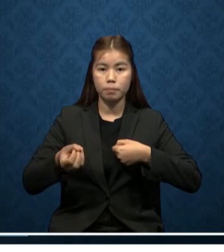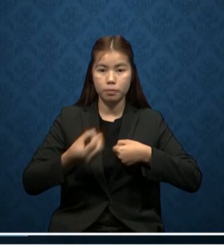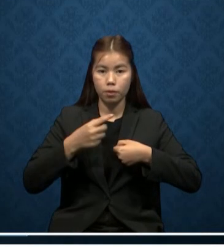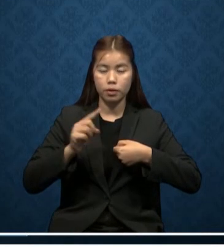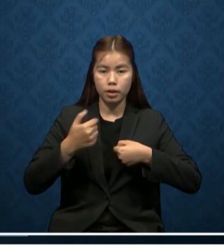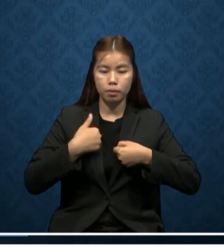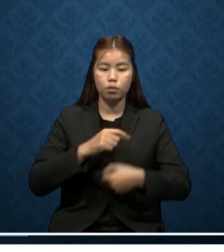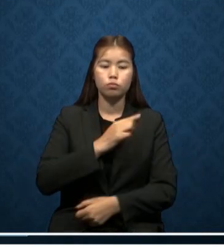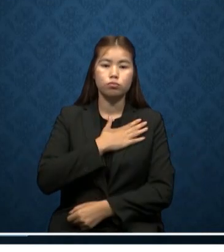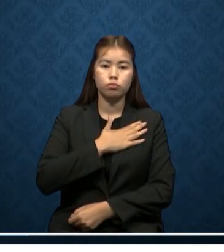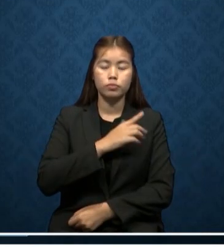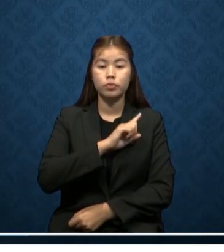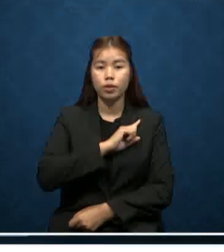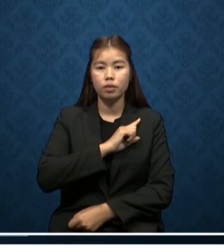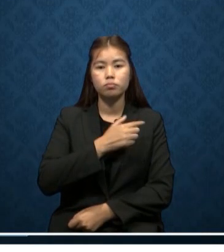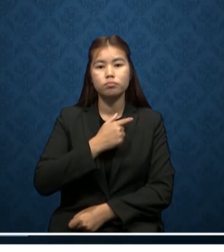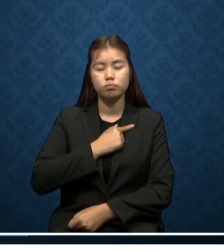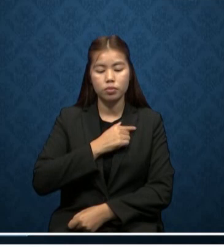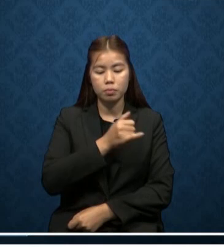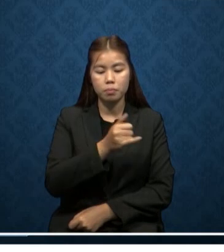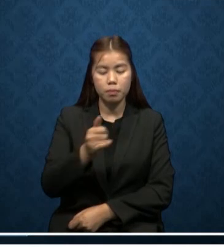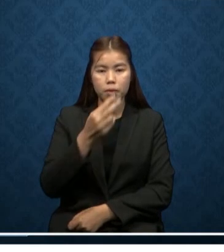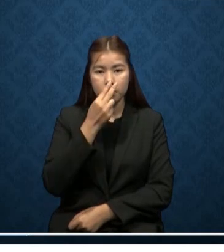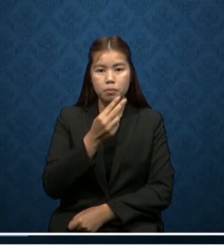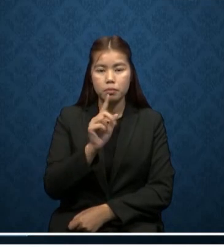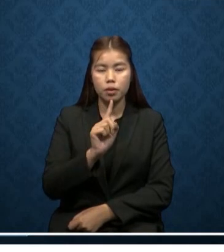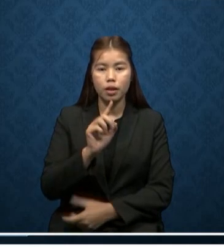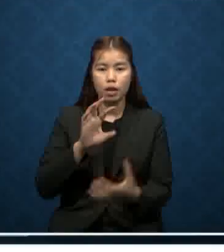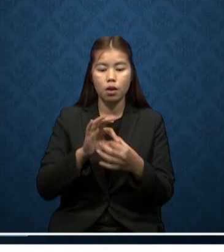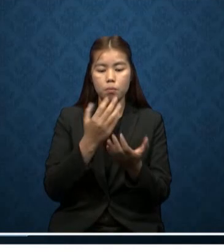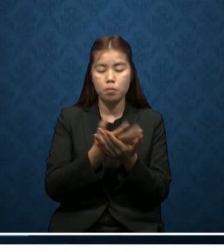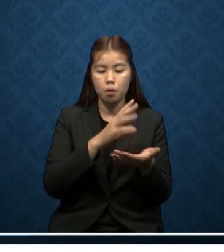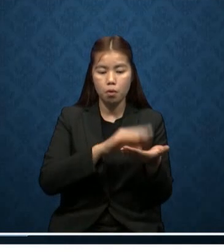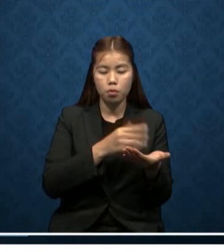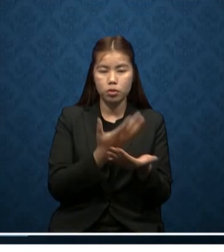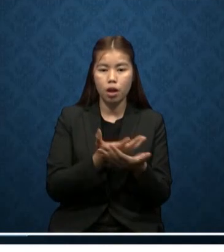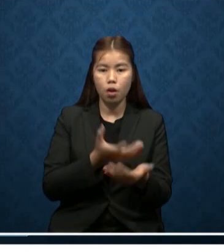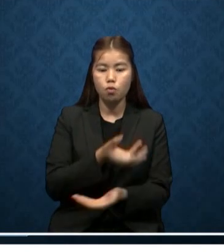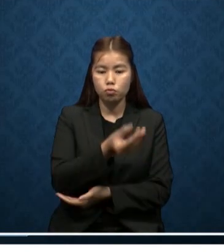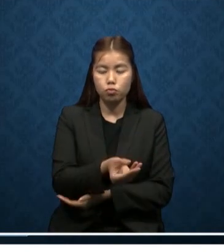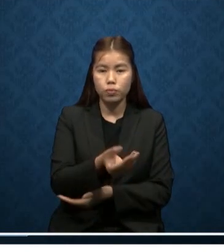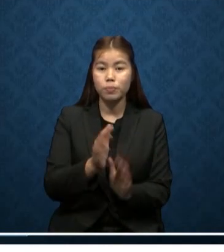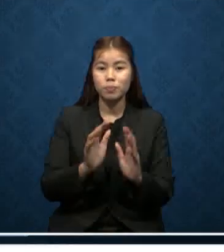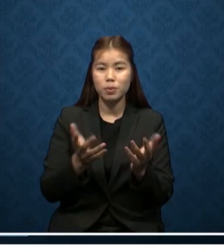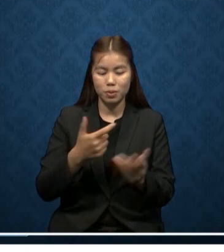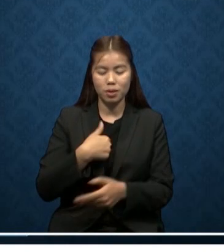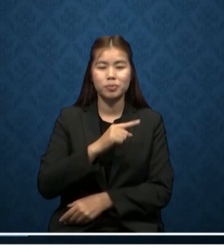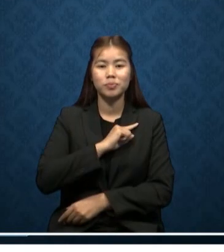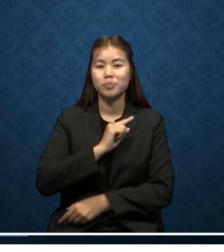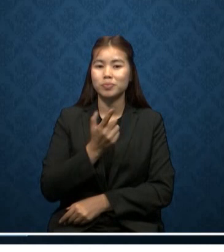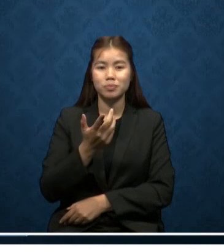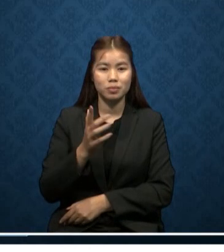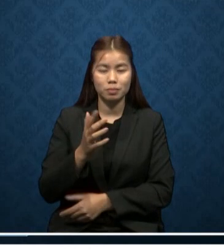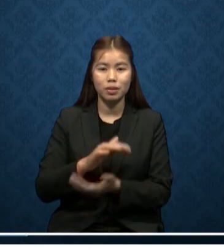เองก็ไม่มีหน้าที่จะไปไปดำเนินการในเรื่องข้อมูลการลงทุนไม่มีหน่วยงานที่จะไปทำอย่างงั้น